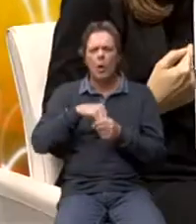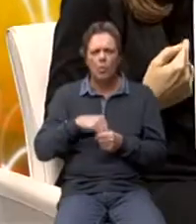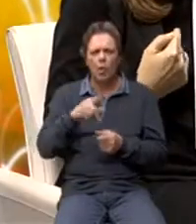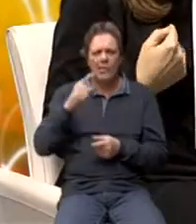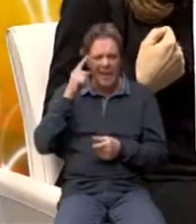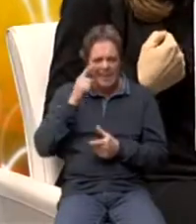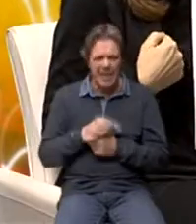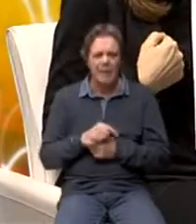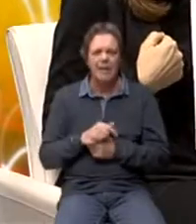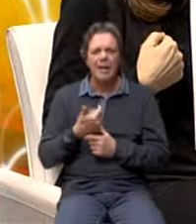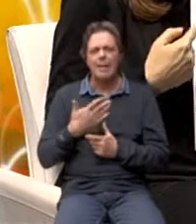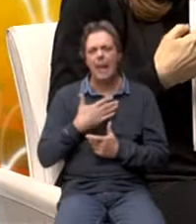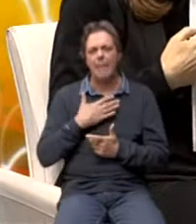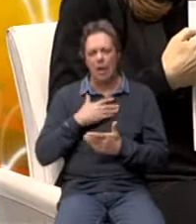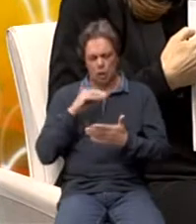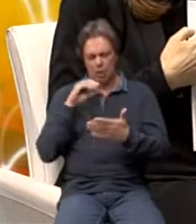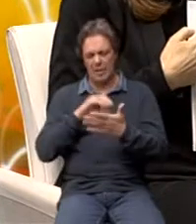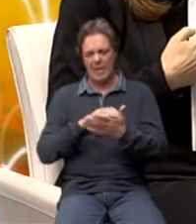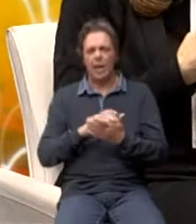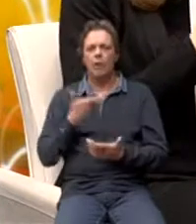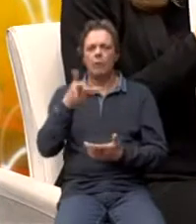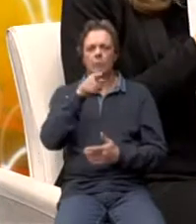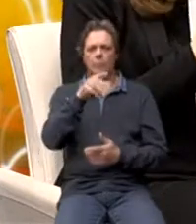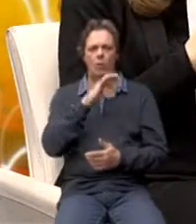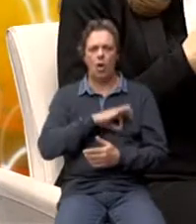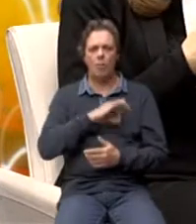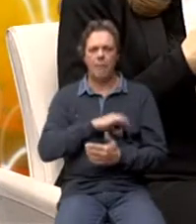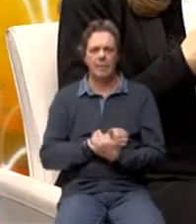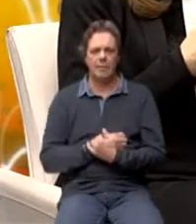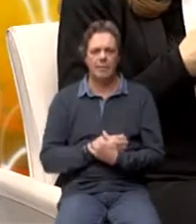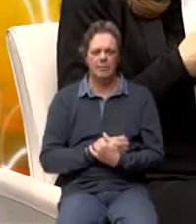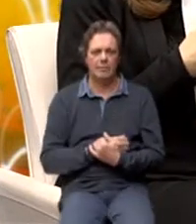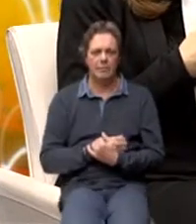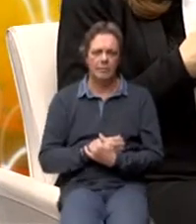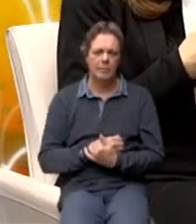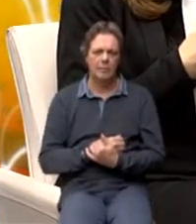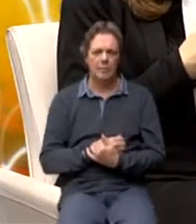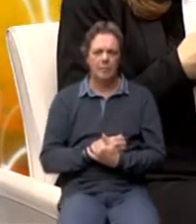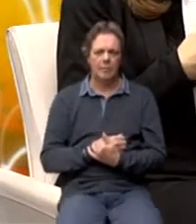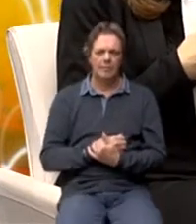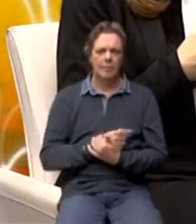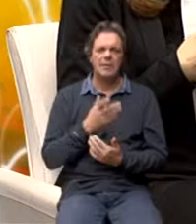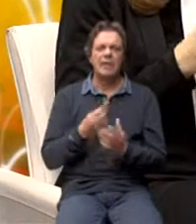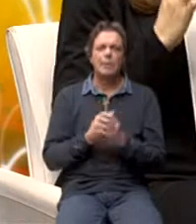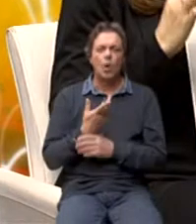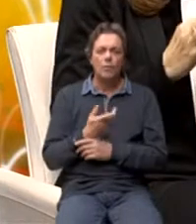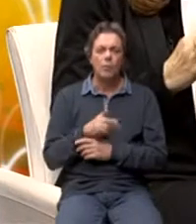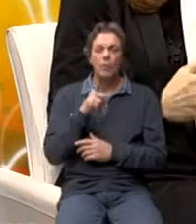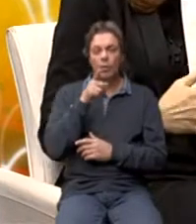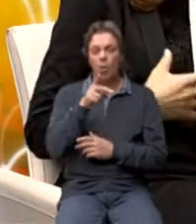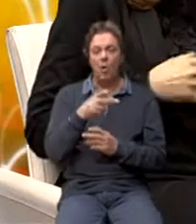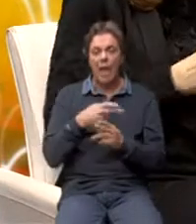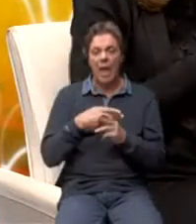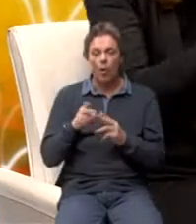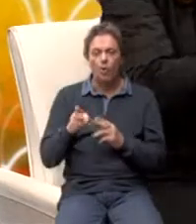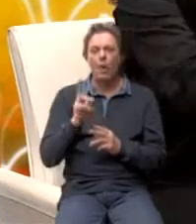znak je također naš znak. Znači, on je obvezujući. Kad ste već kod ovog znaka... Svaki proizvod koji je ekološki mora imati ovaj znak. Da. Bez hoćete toga